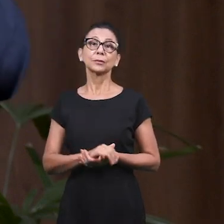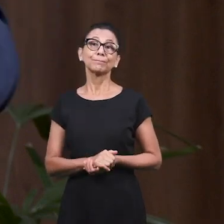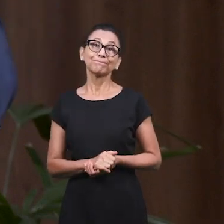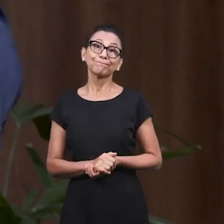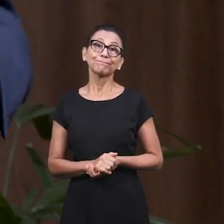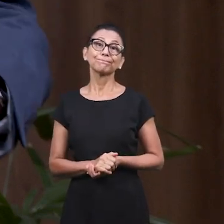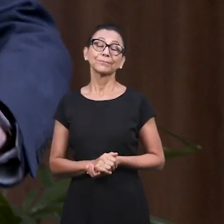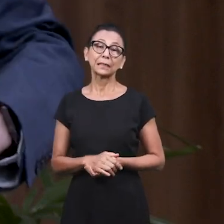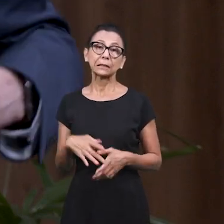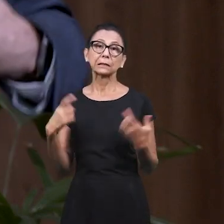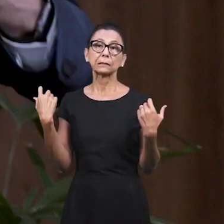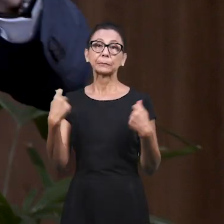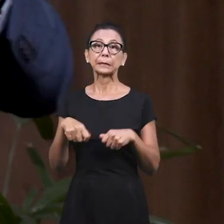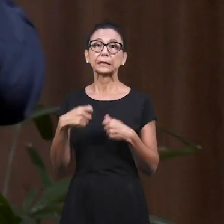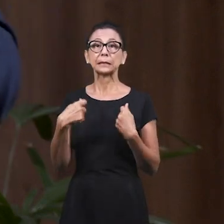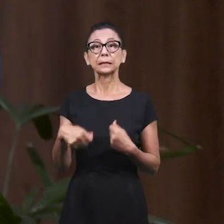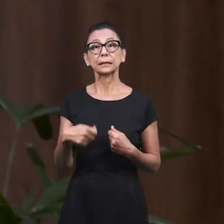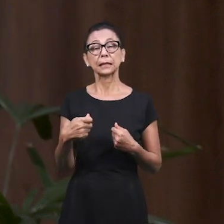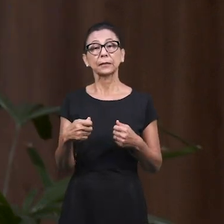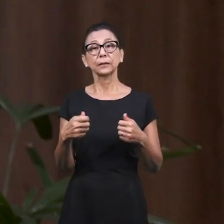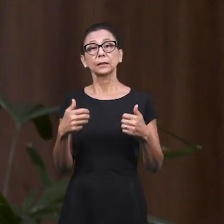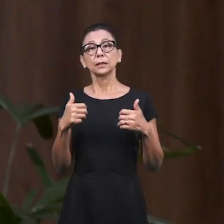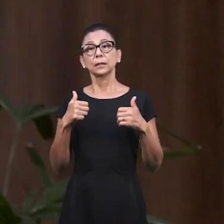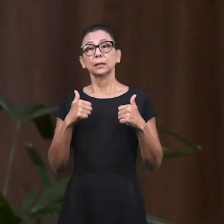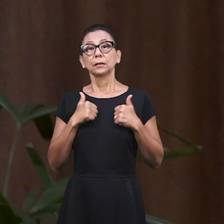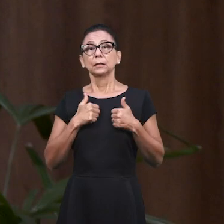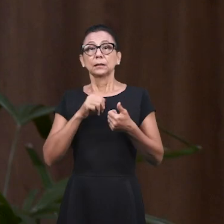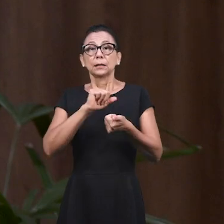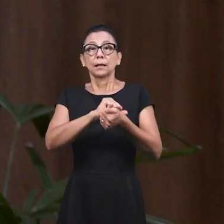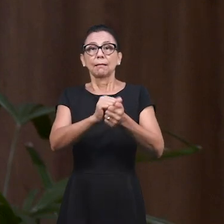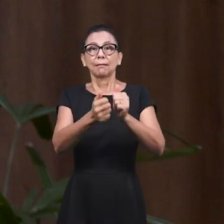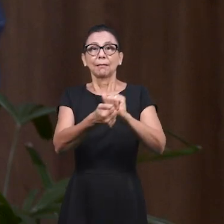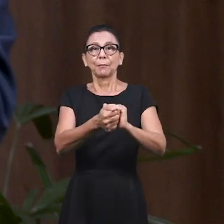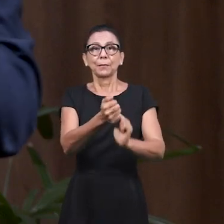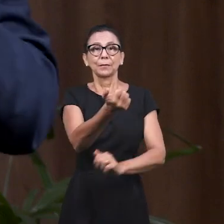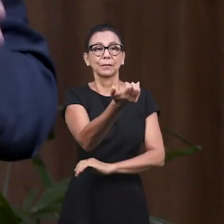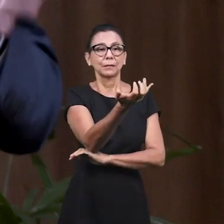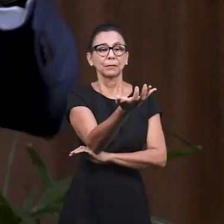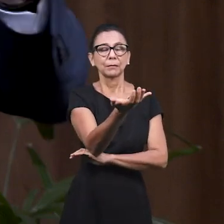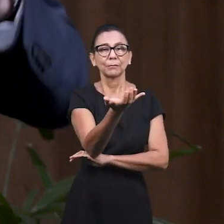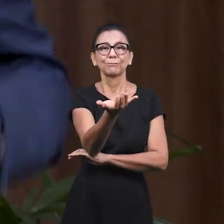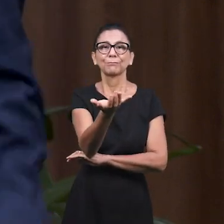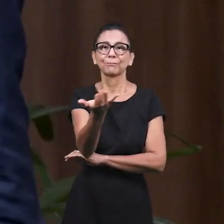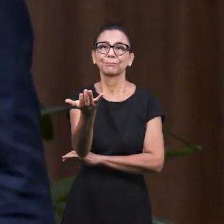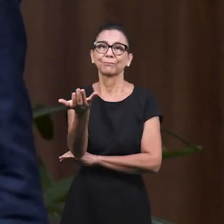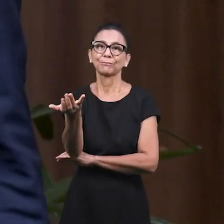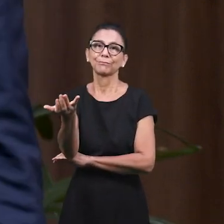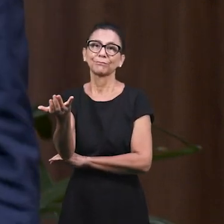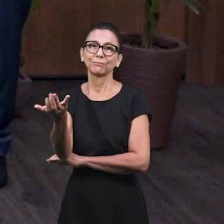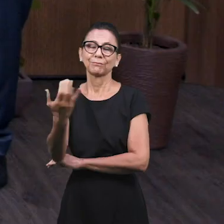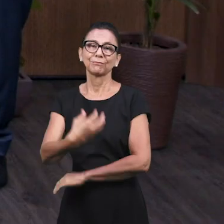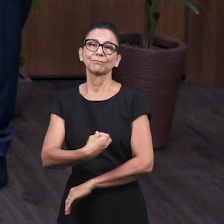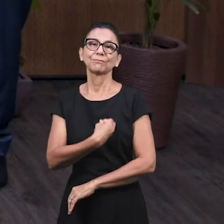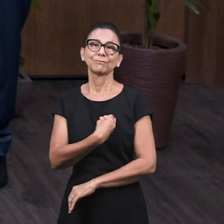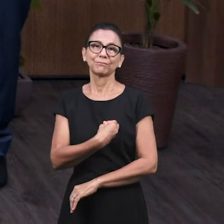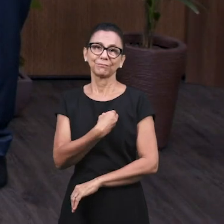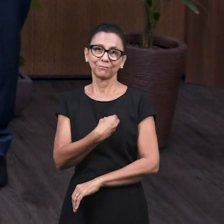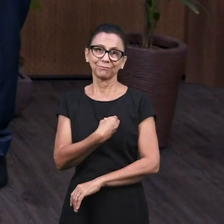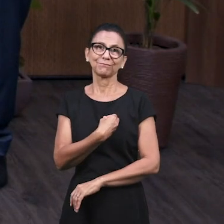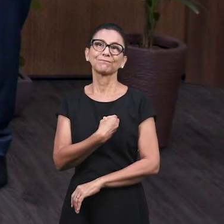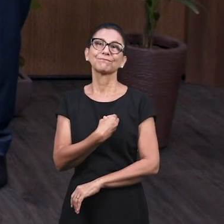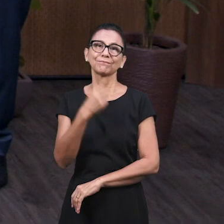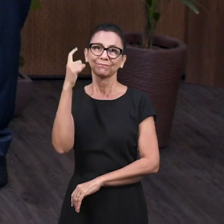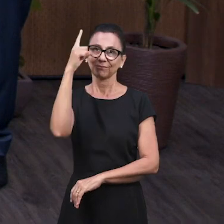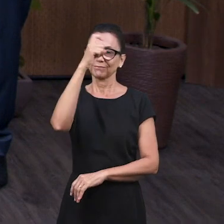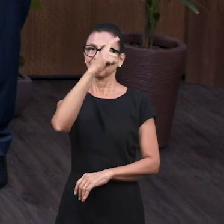alimentation. Il devrait donc s'adapter à ce type de vie. Le texte biblique, n'est-ce